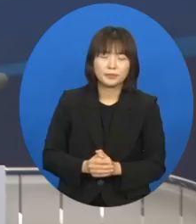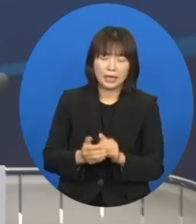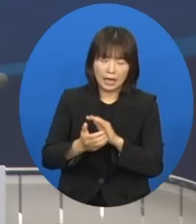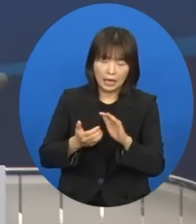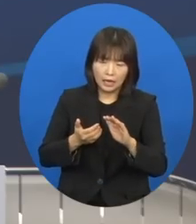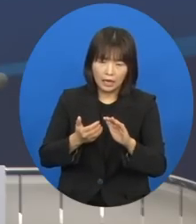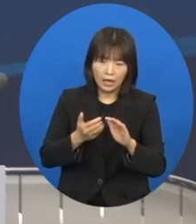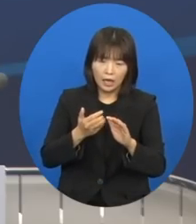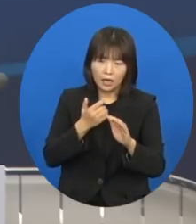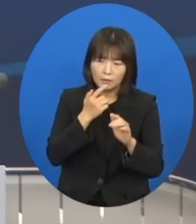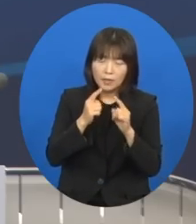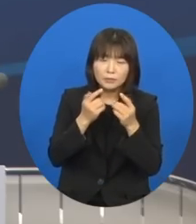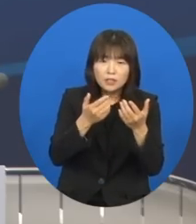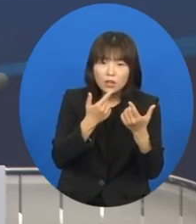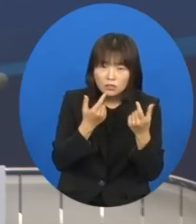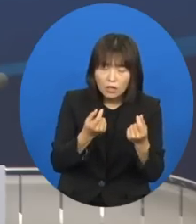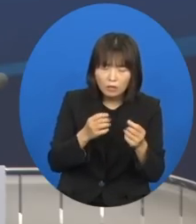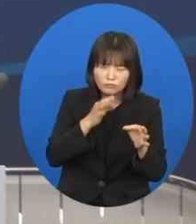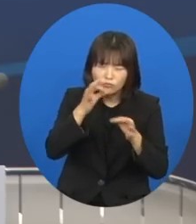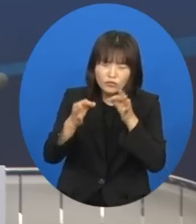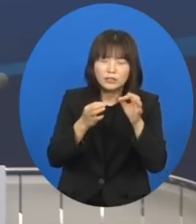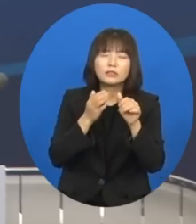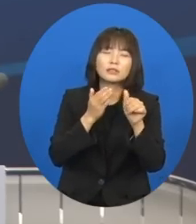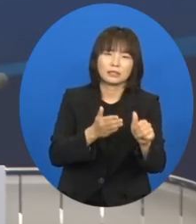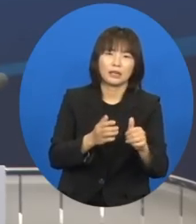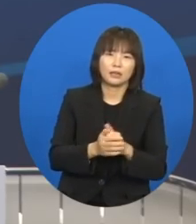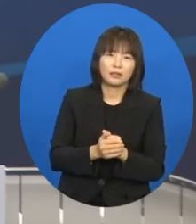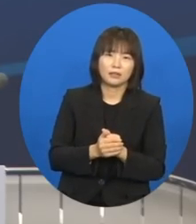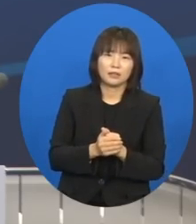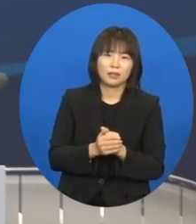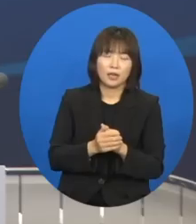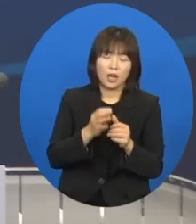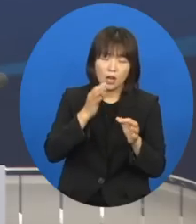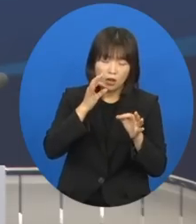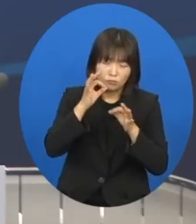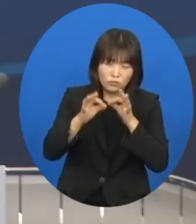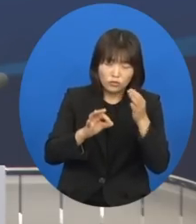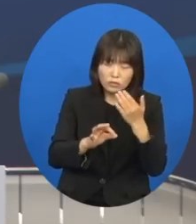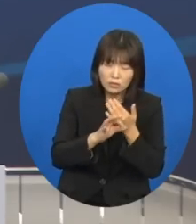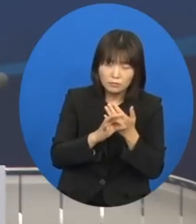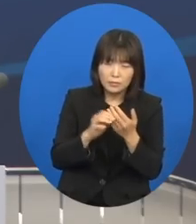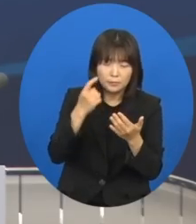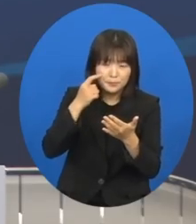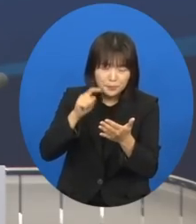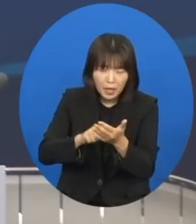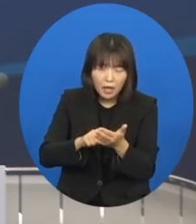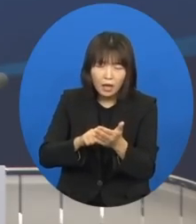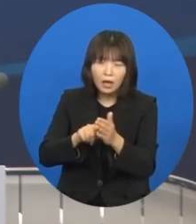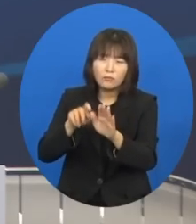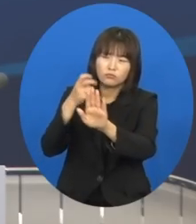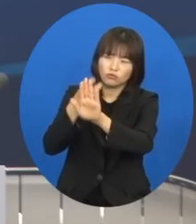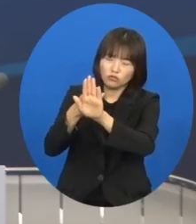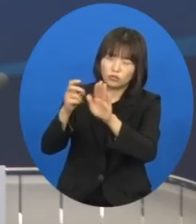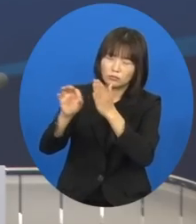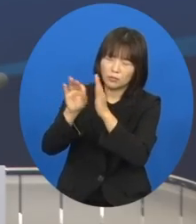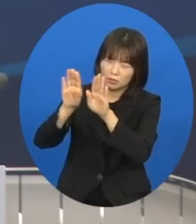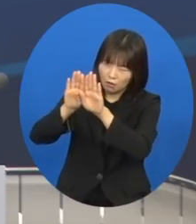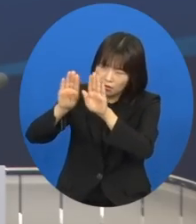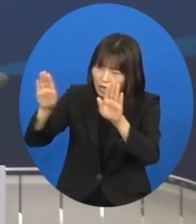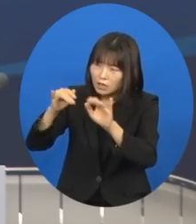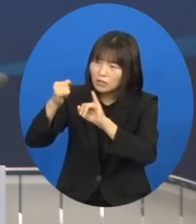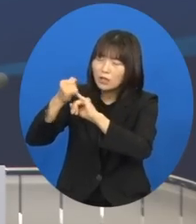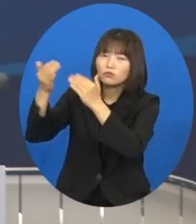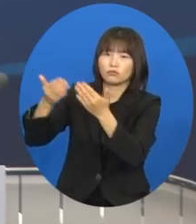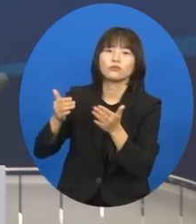부르짖어라. 구하라 그럼 주실 것이요 찾으라 찾아낼 것이요 문을 두드리라 그러면 열릴 것이니 하고 약속하셨어요. 그분이 우리에게 와